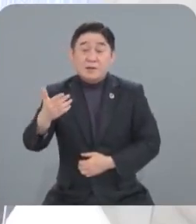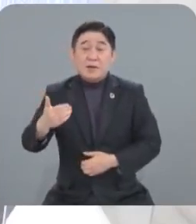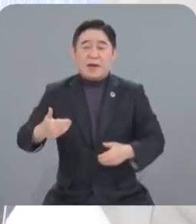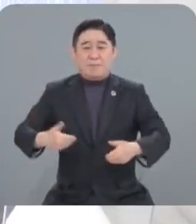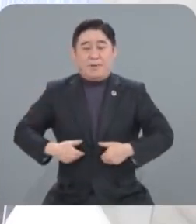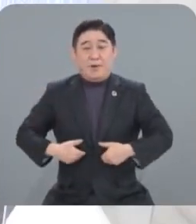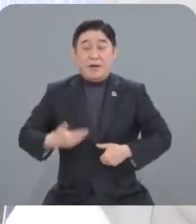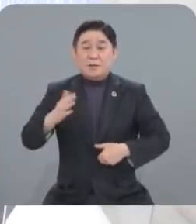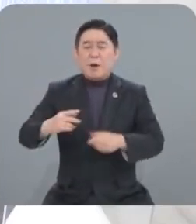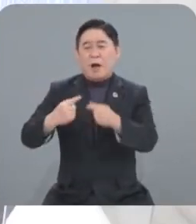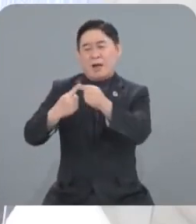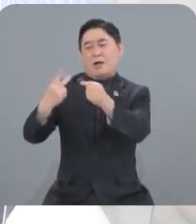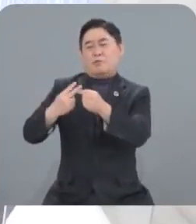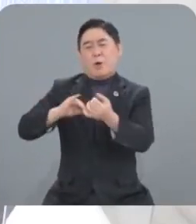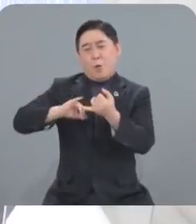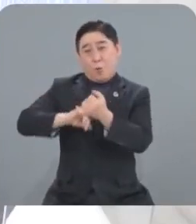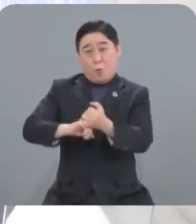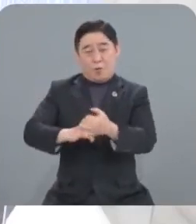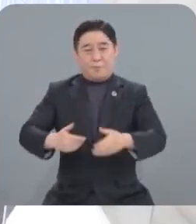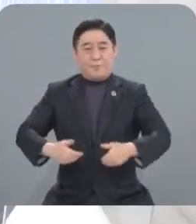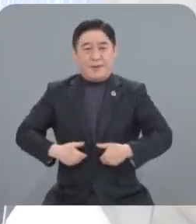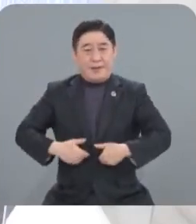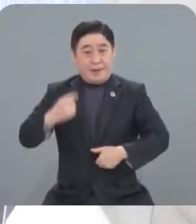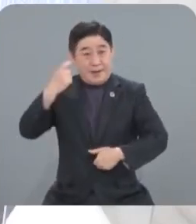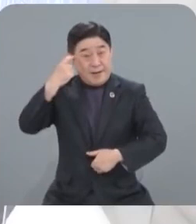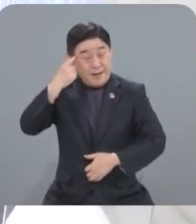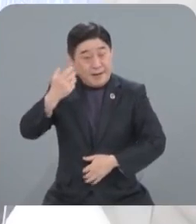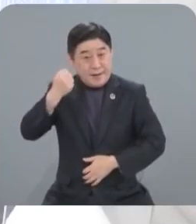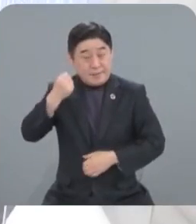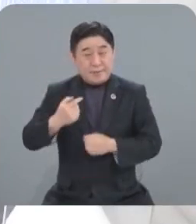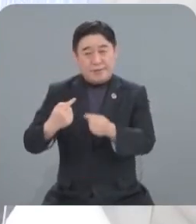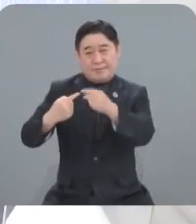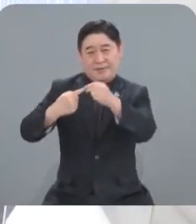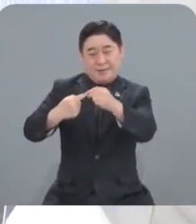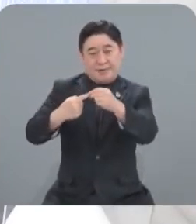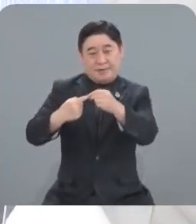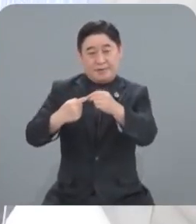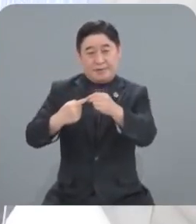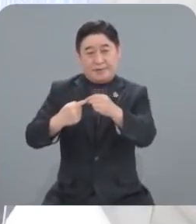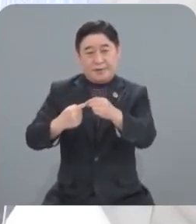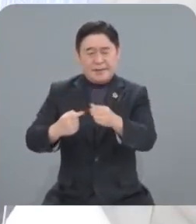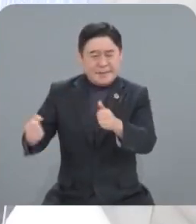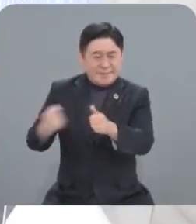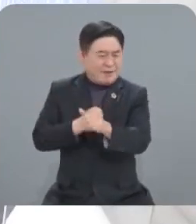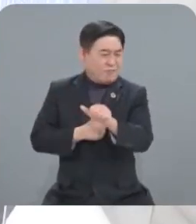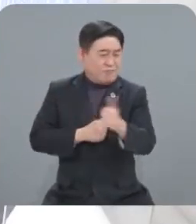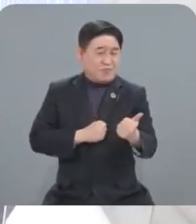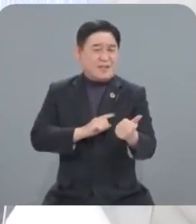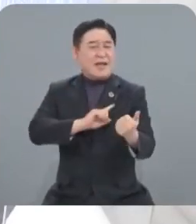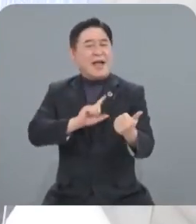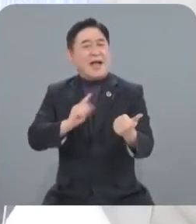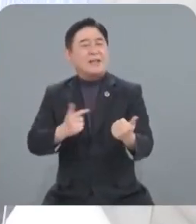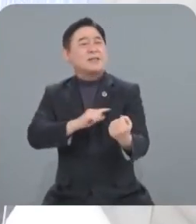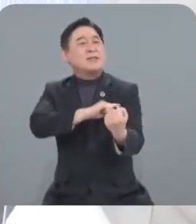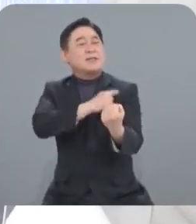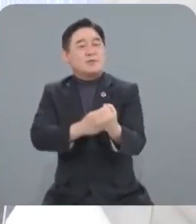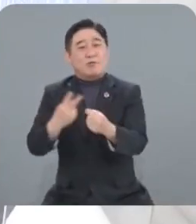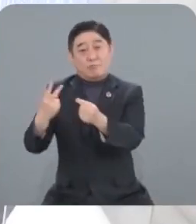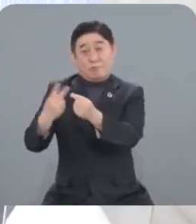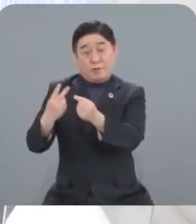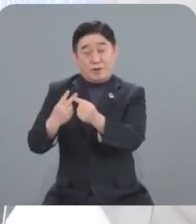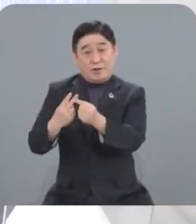두 가지는 반드시 갖춰야 한다고 생각합니다 하나는 맞아 죽지 않는 능력 이고 또